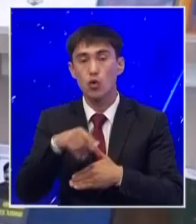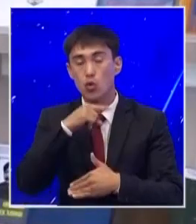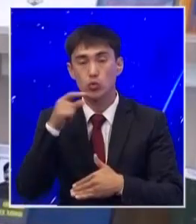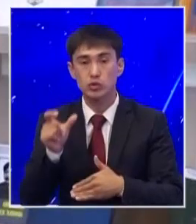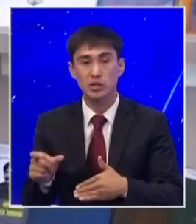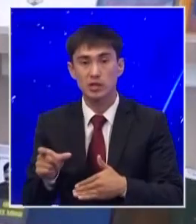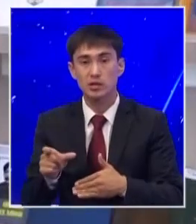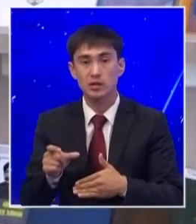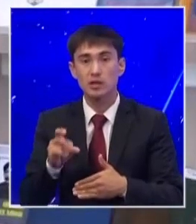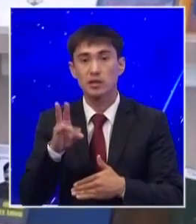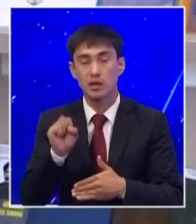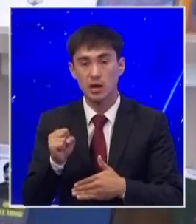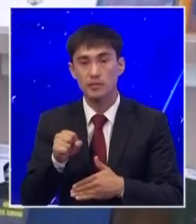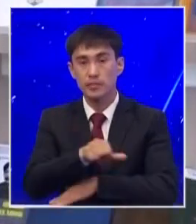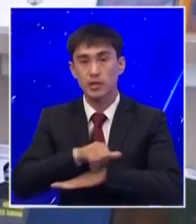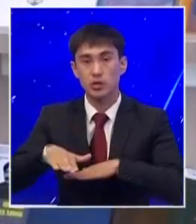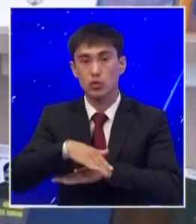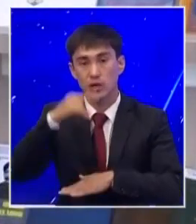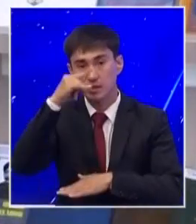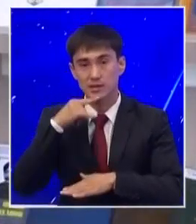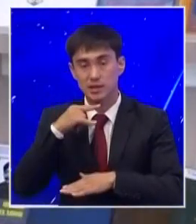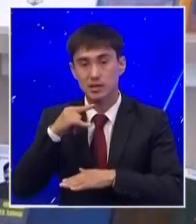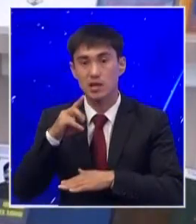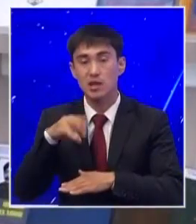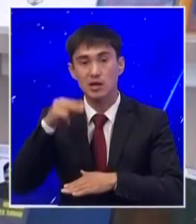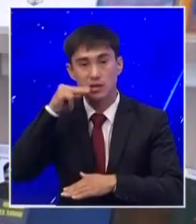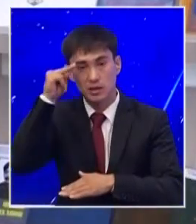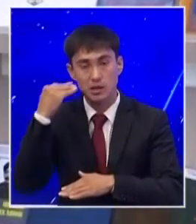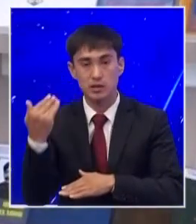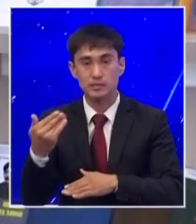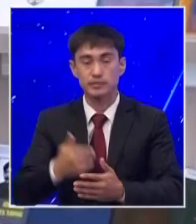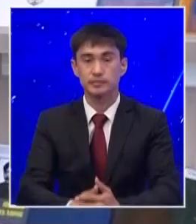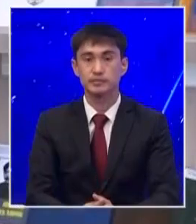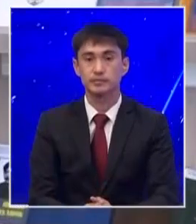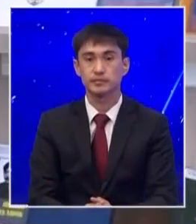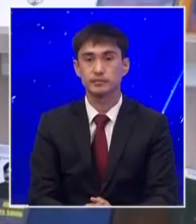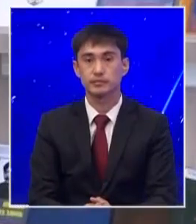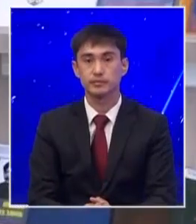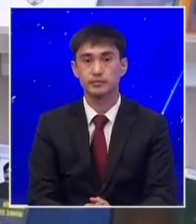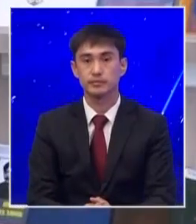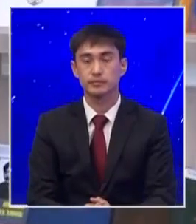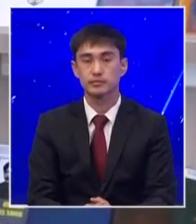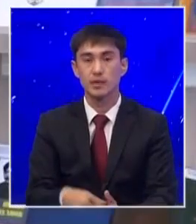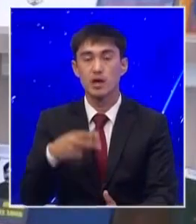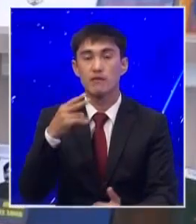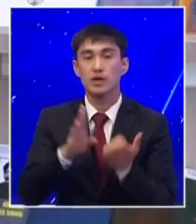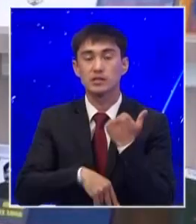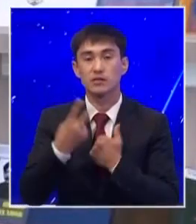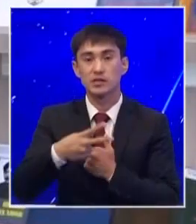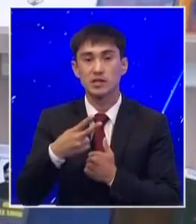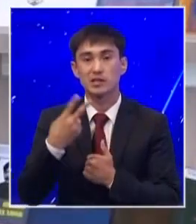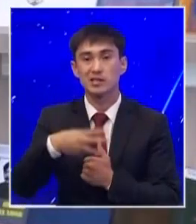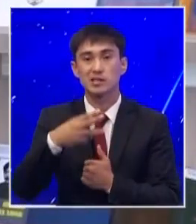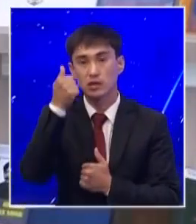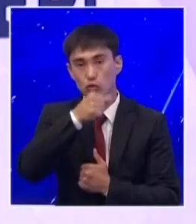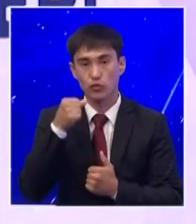русских с территории Казахстана на территорию провинции Синьцзян в конце 20-х, начале